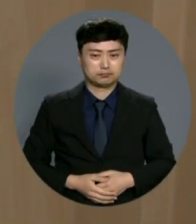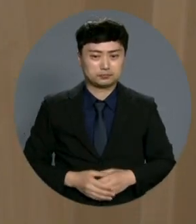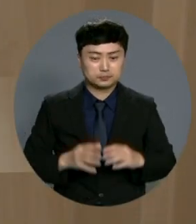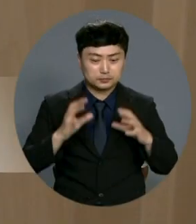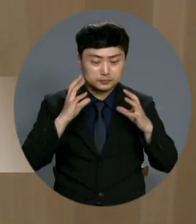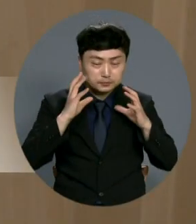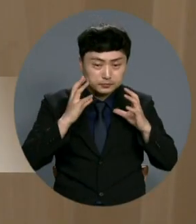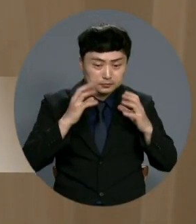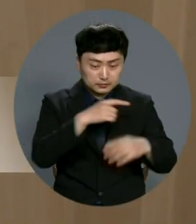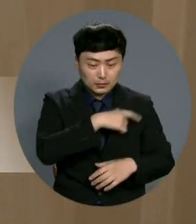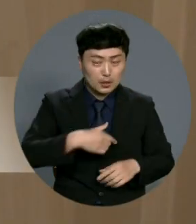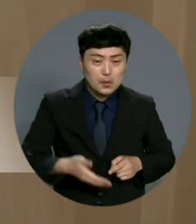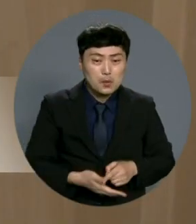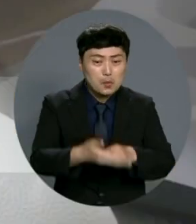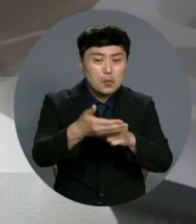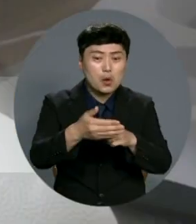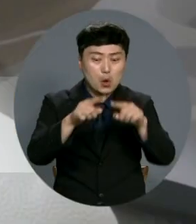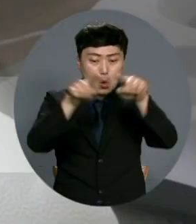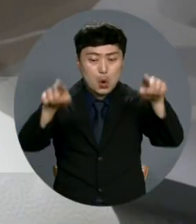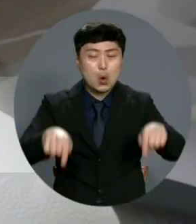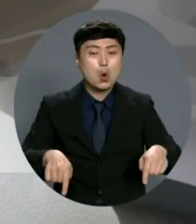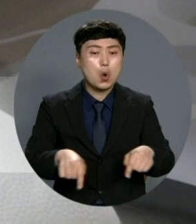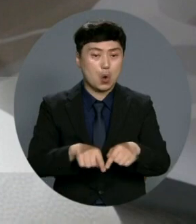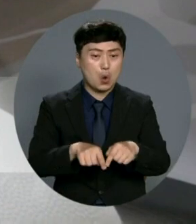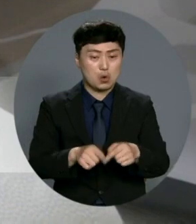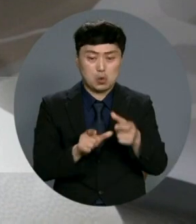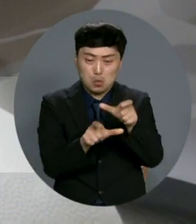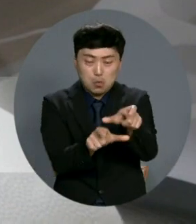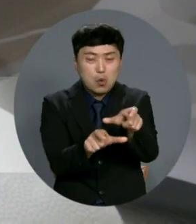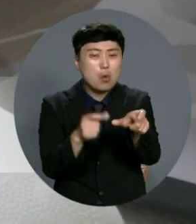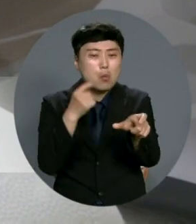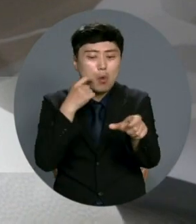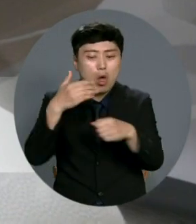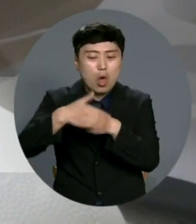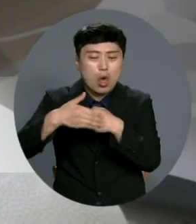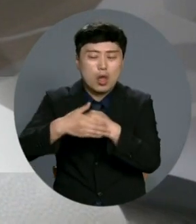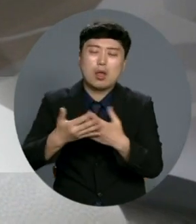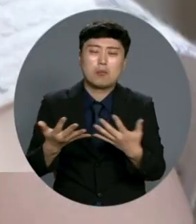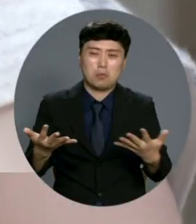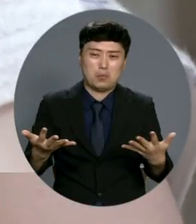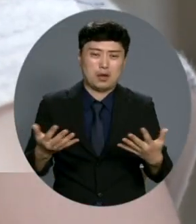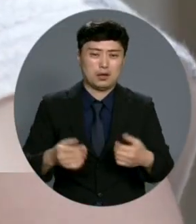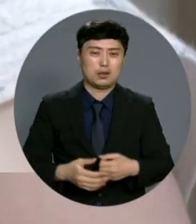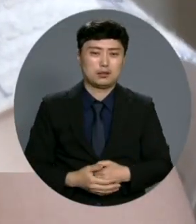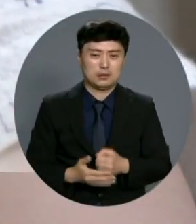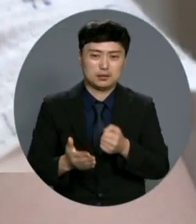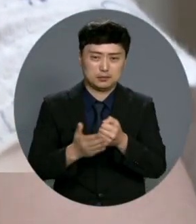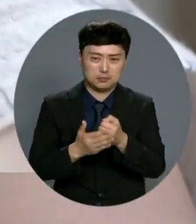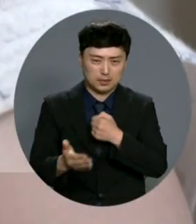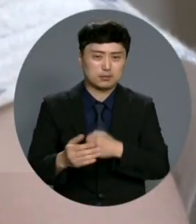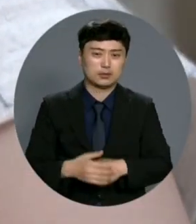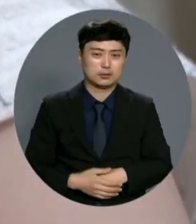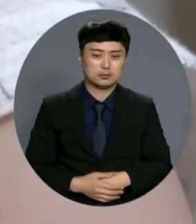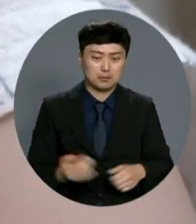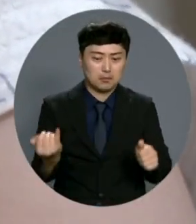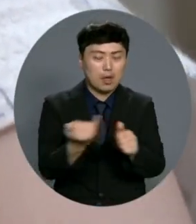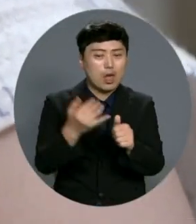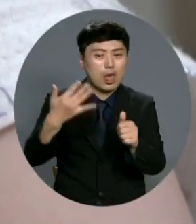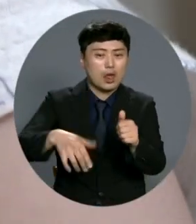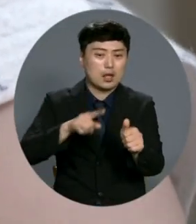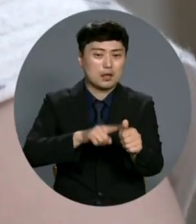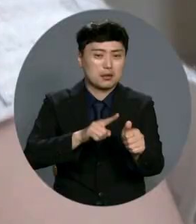못하면 서류상 존재하지 않는 아이가 되고 아무런 복지혜택도 받을 수 없습니다 결국 미혼부는